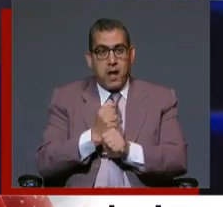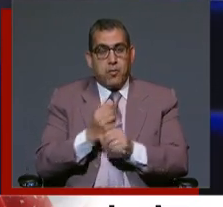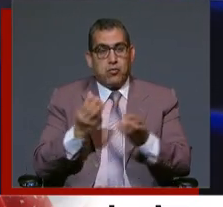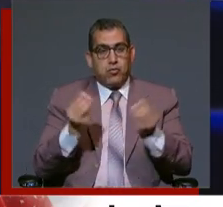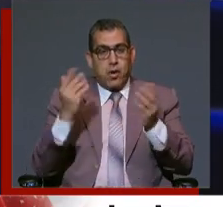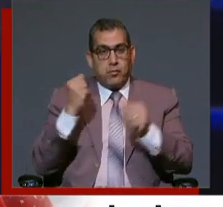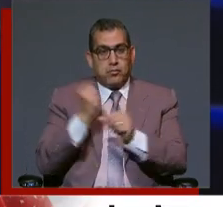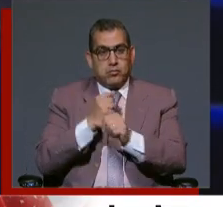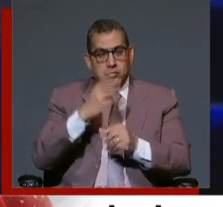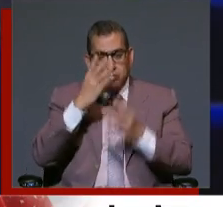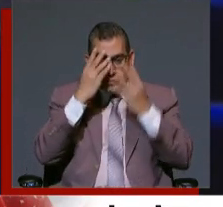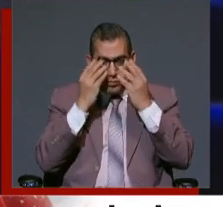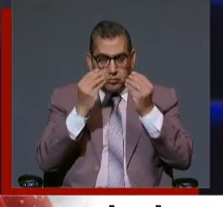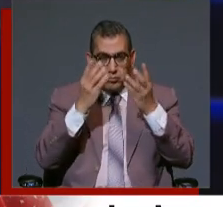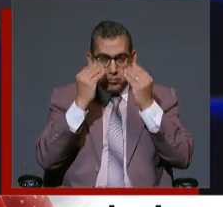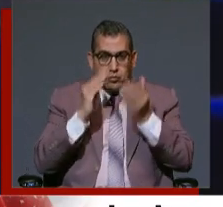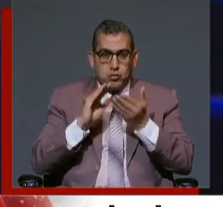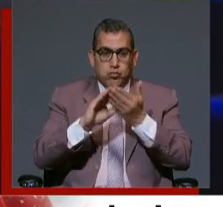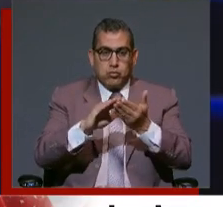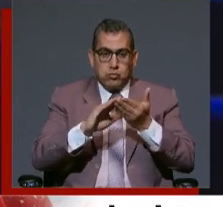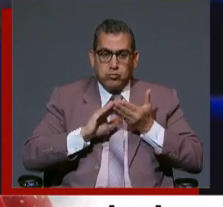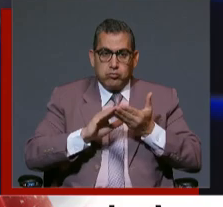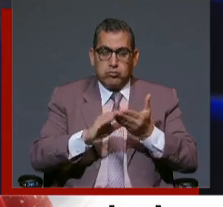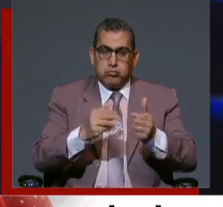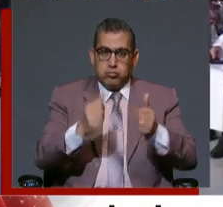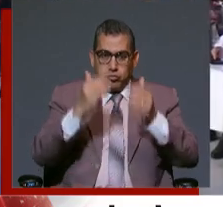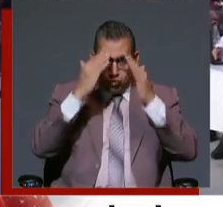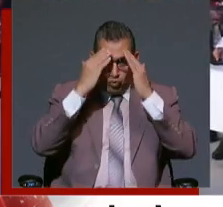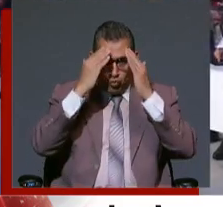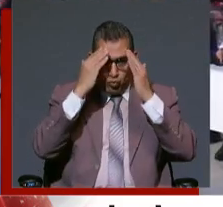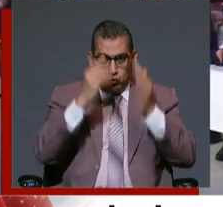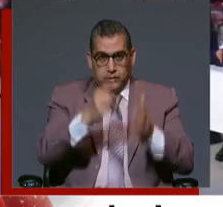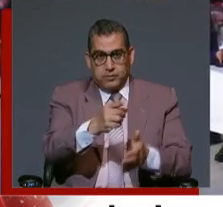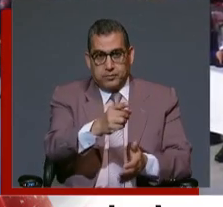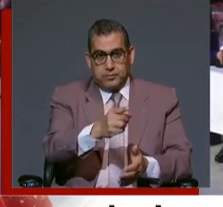بكل تفان لمساعدتنا، وشكرا جزيلا.